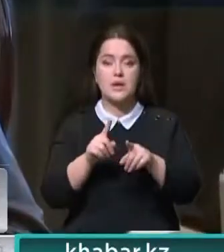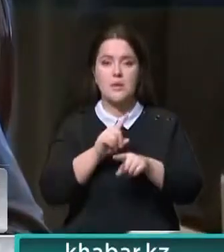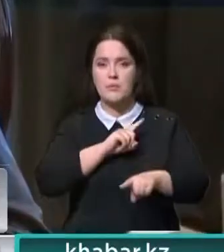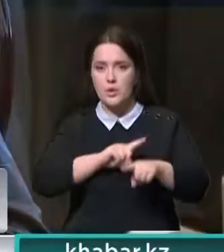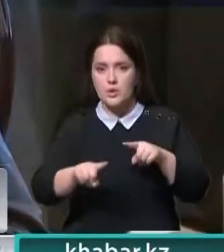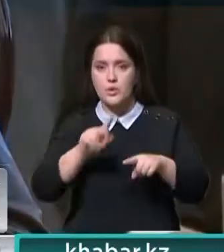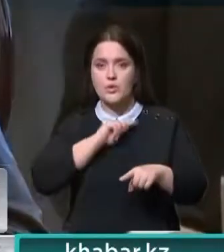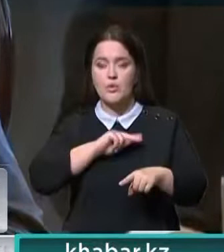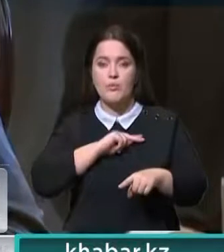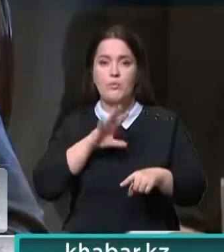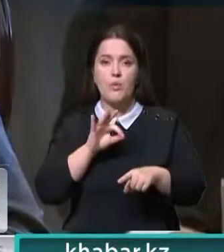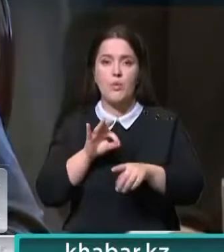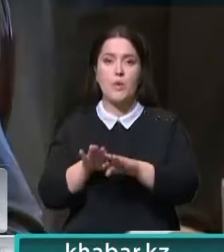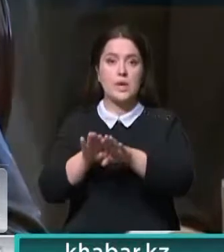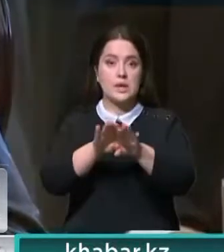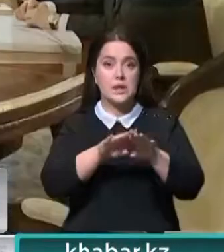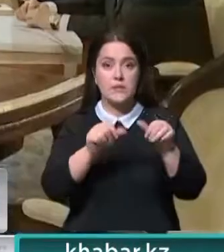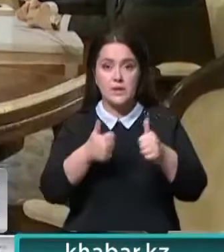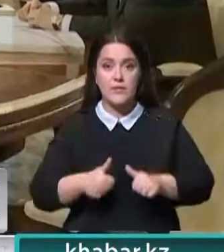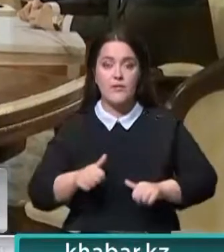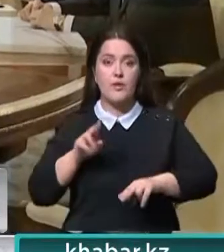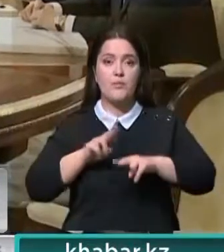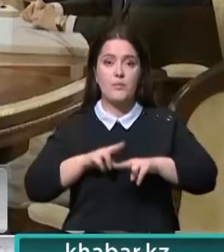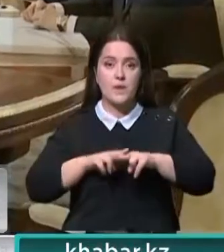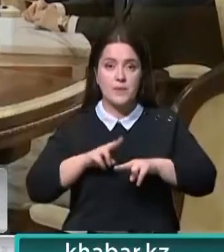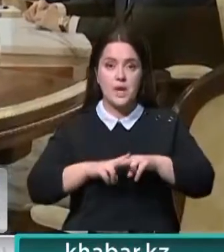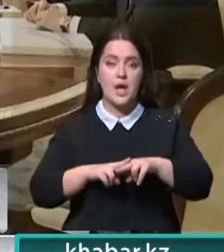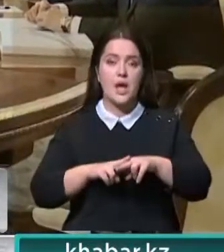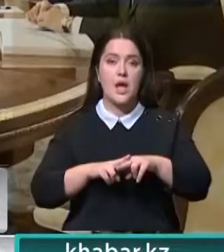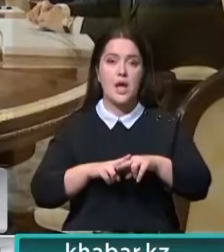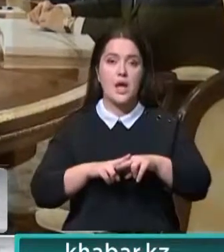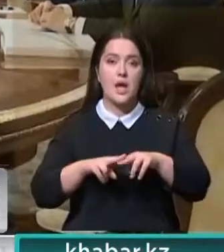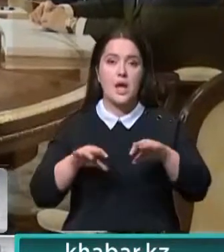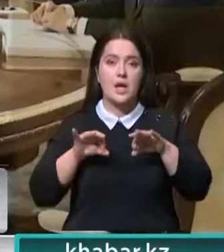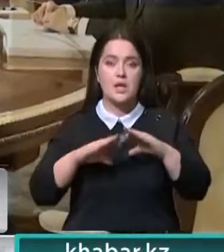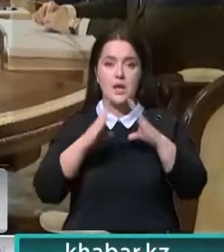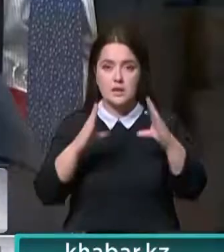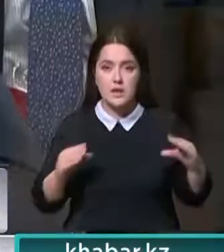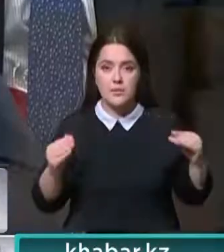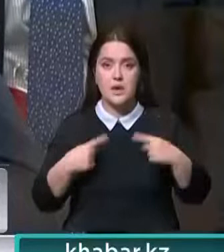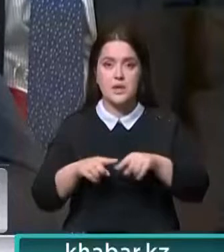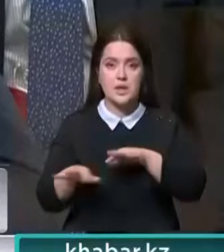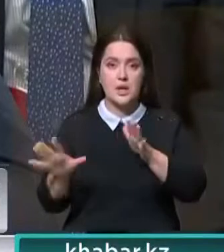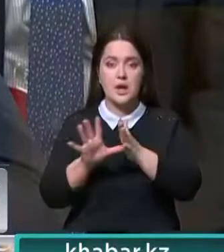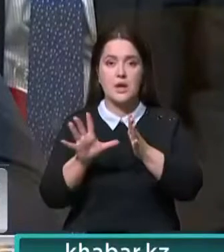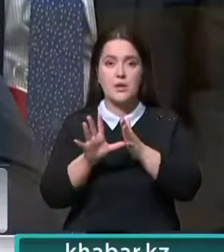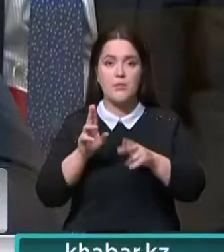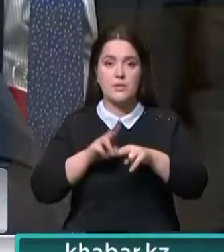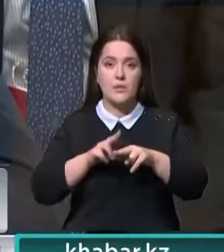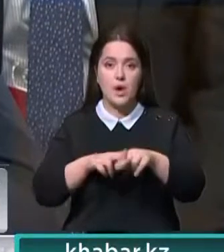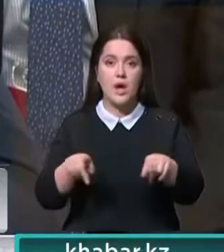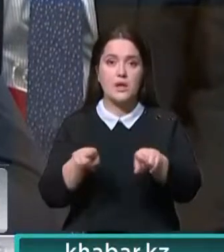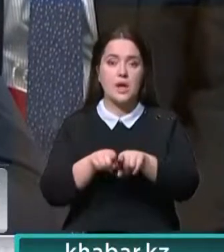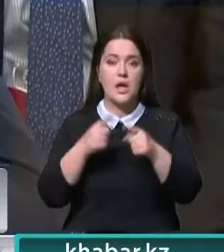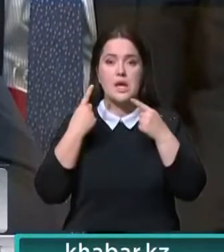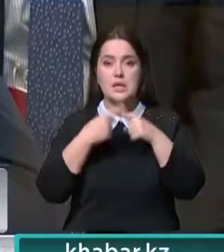также призвал ускорить работу по введению единых форм паспорта, транспортного средства и организации систем электронных